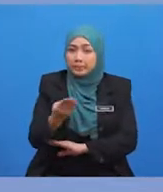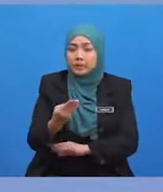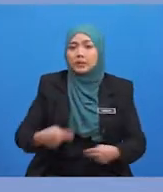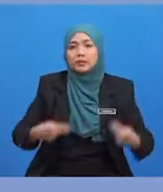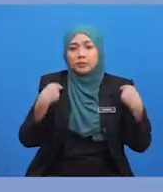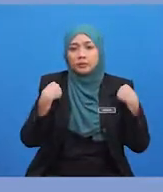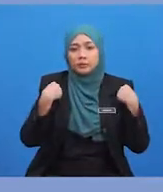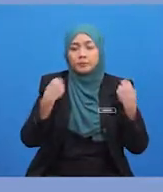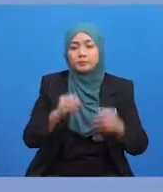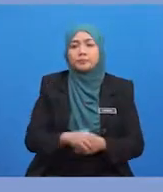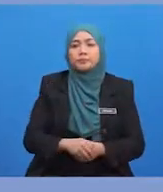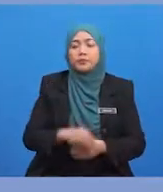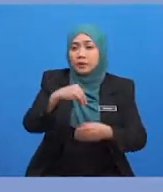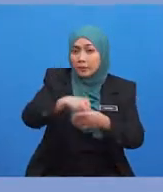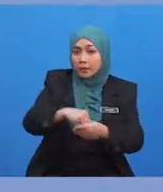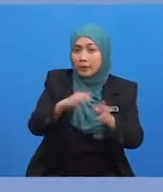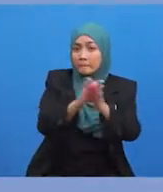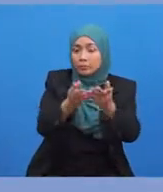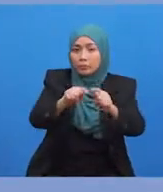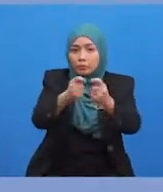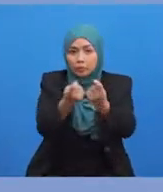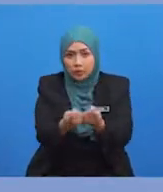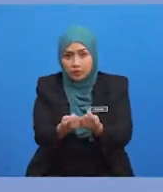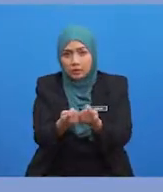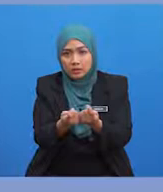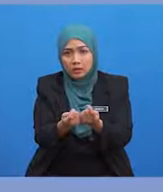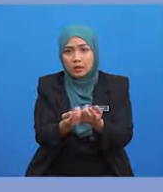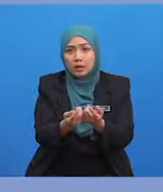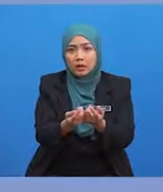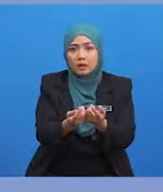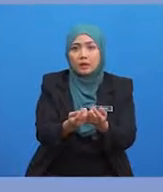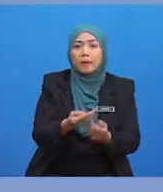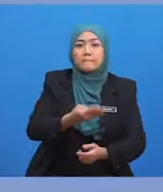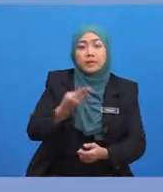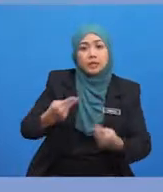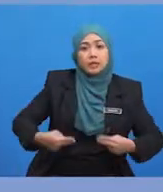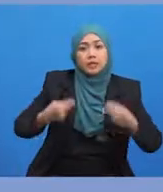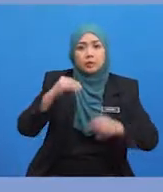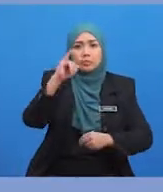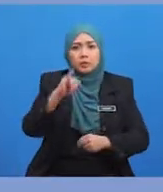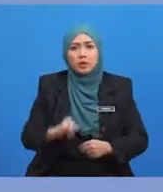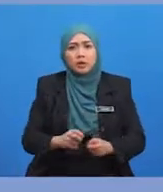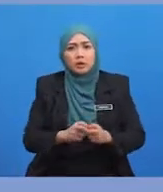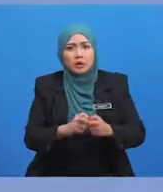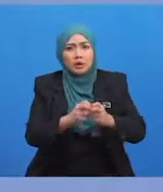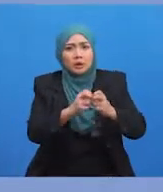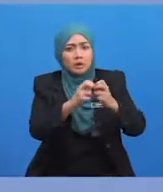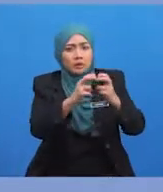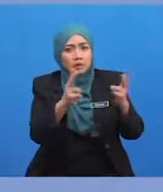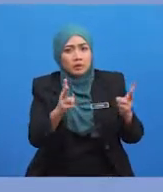Mikroorganisma tidak boleh dilihat dengan mata kasar dan hanya boleh dilihat dengan menggunakan